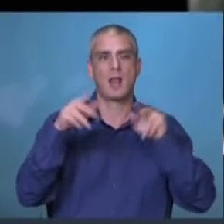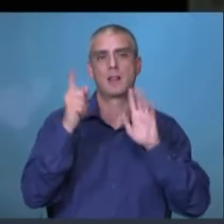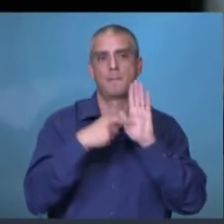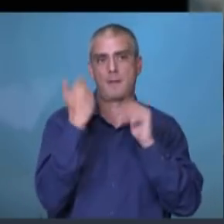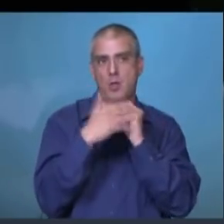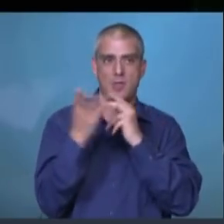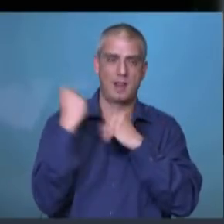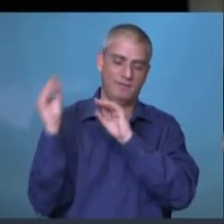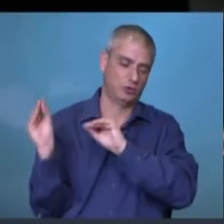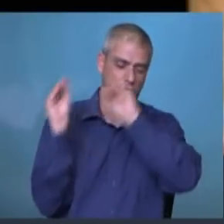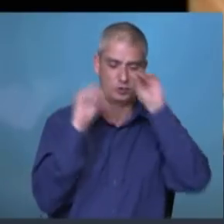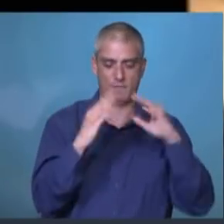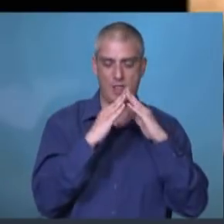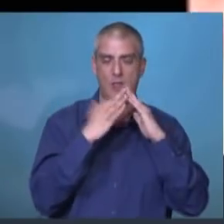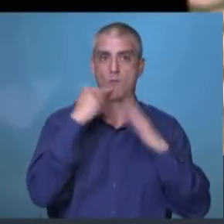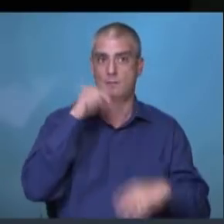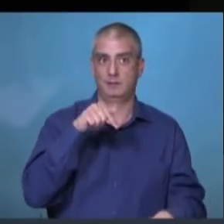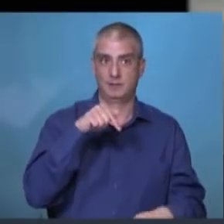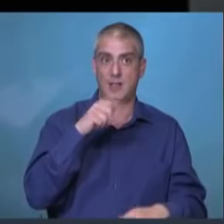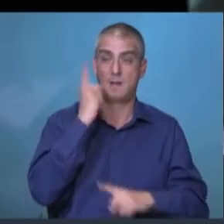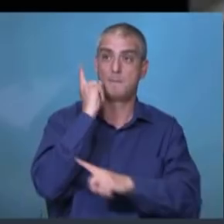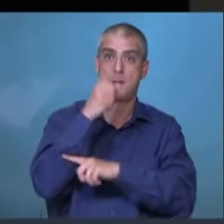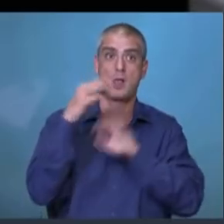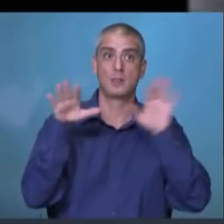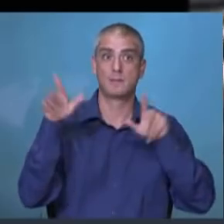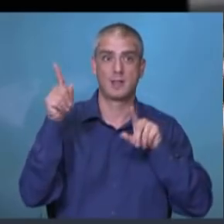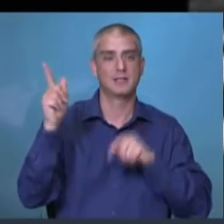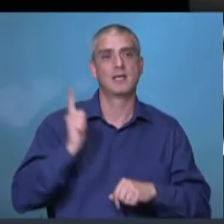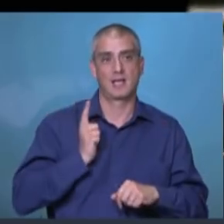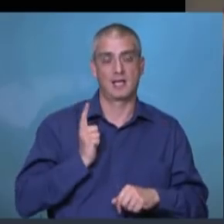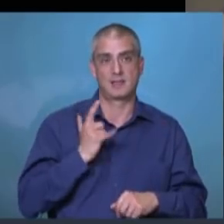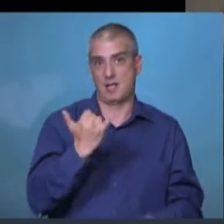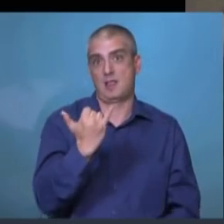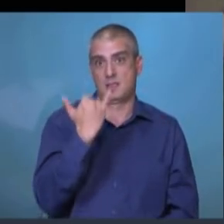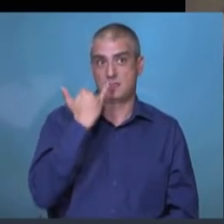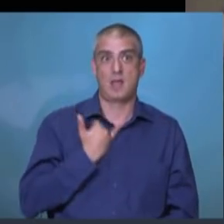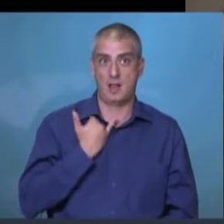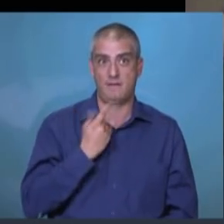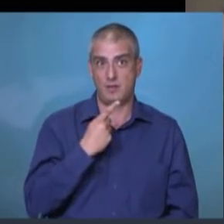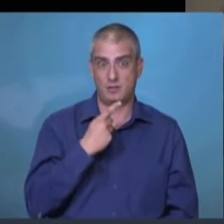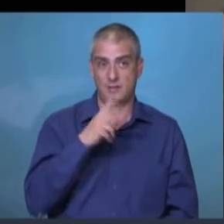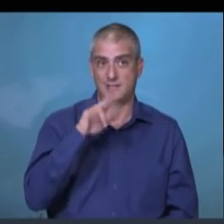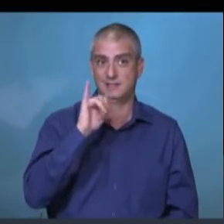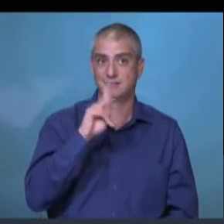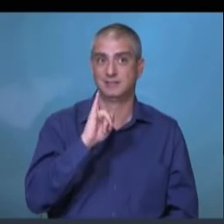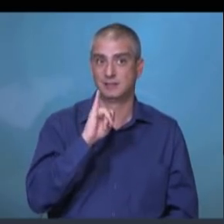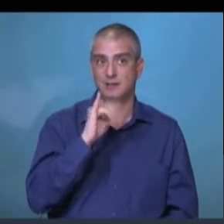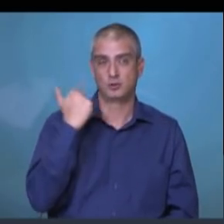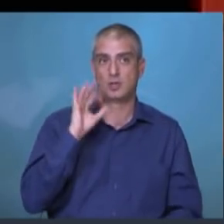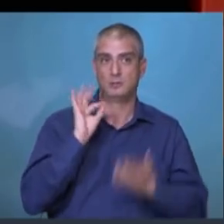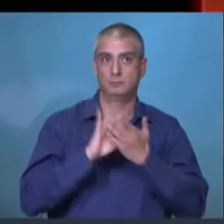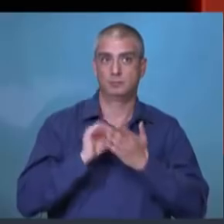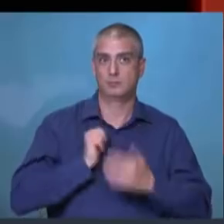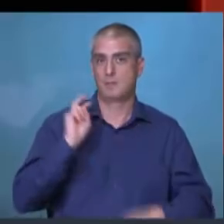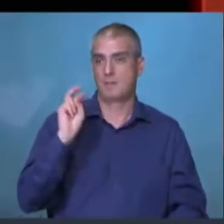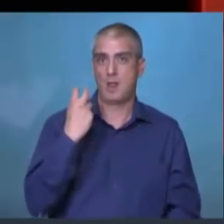לפני שהיא עוברת לישראל. במלון בבנקוק, היא חיכתה אז לטלפון ממנו, מציקי, שהיה אז